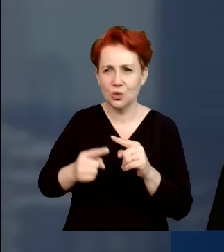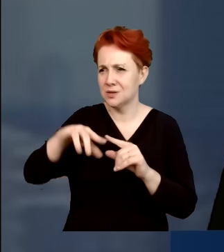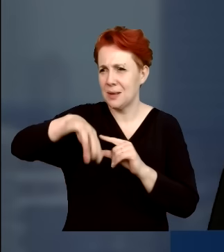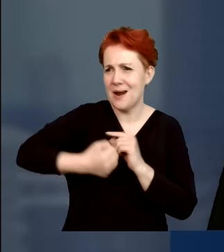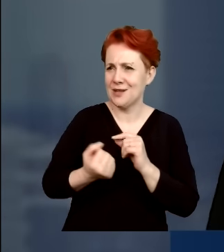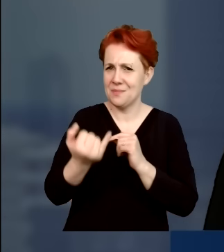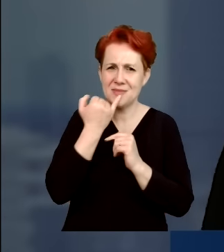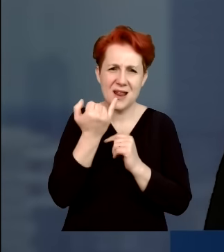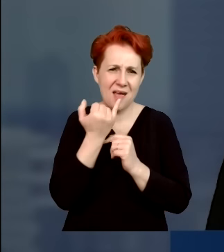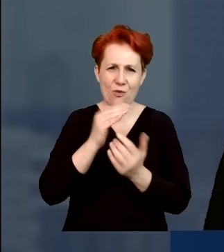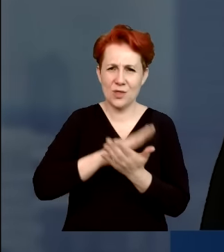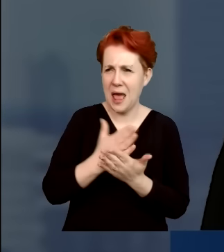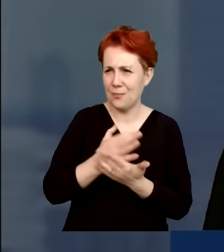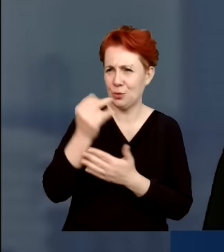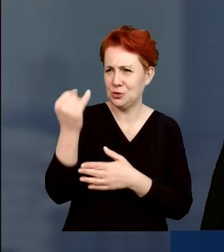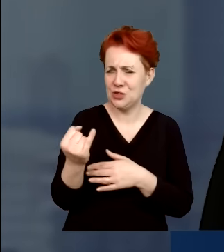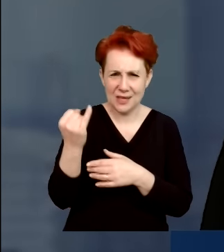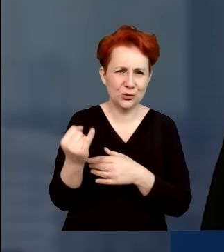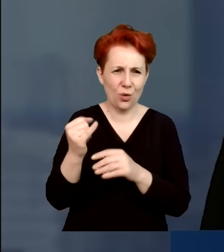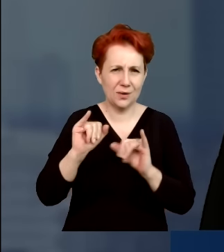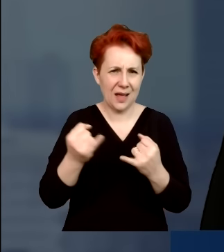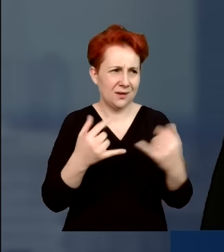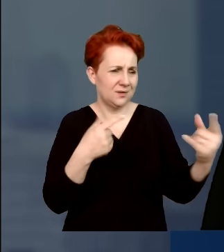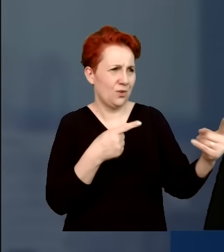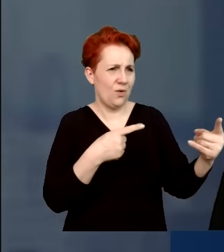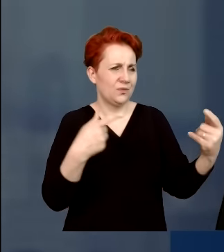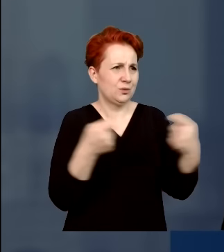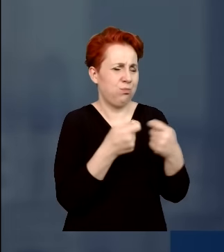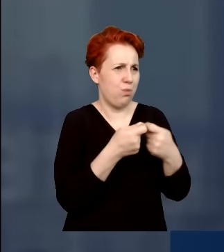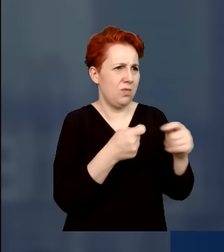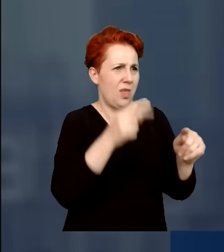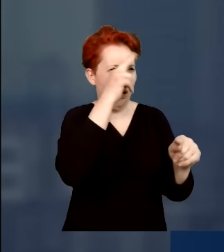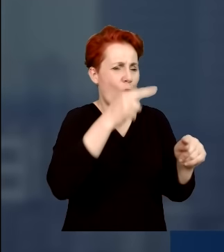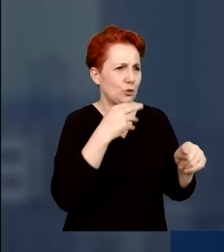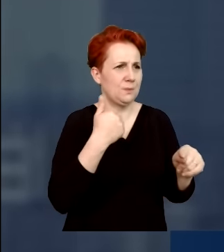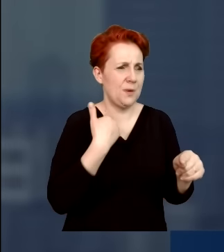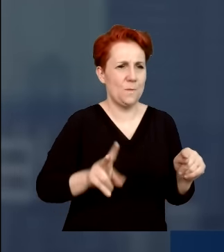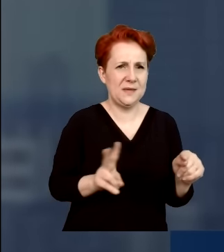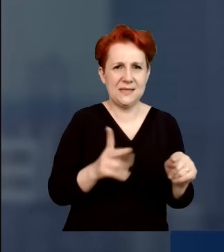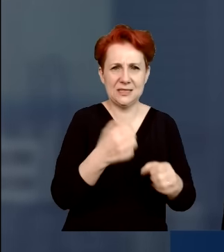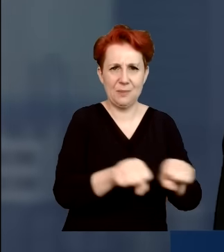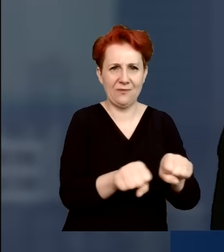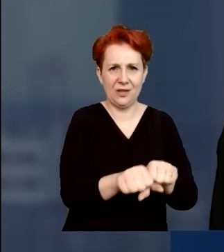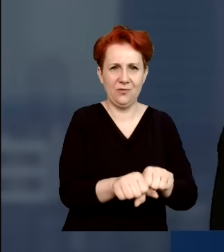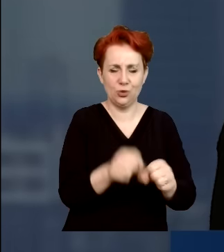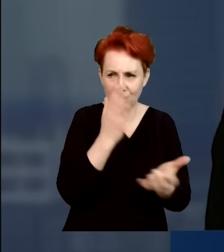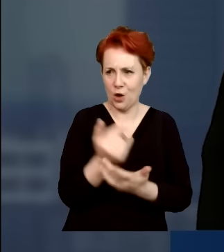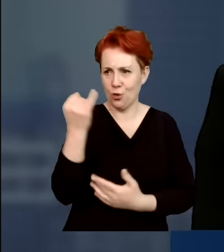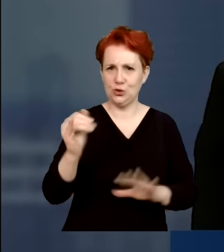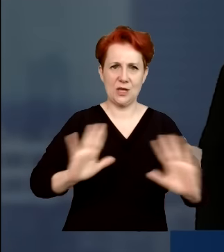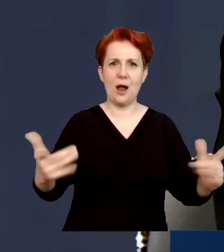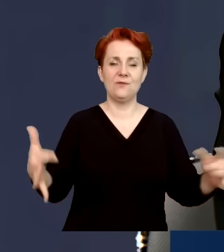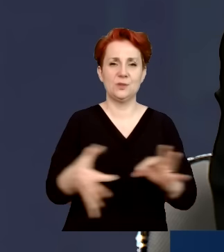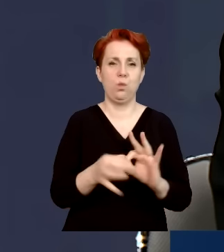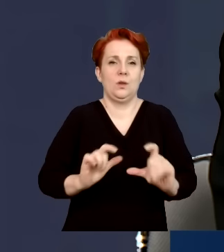laptop wspólnego z ojcem, który był ministrem sprawiedliwości, bo tego to już nie rozumiem, oprócz tego, że jest jego dzieckiem. No i tutaj